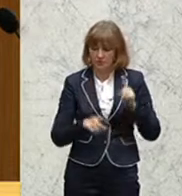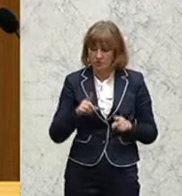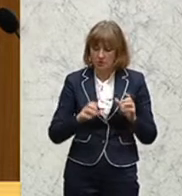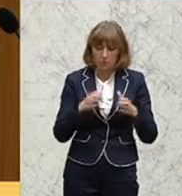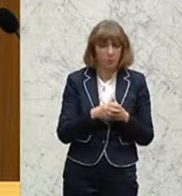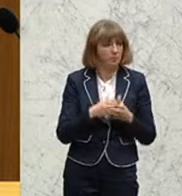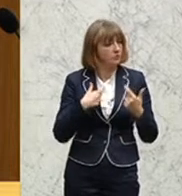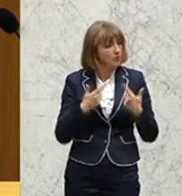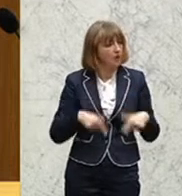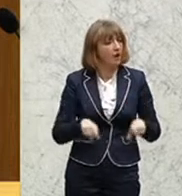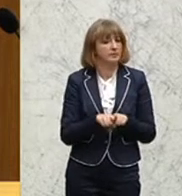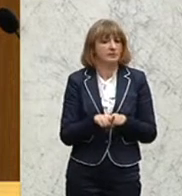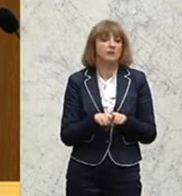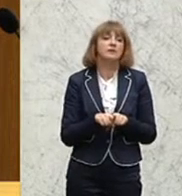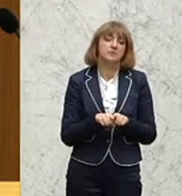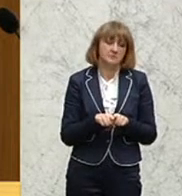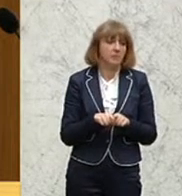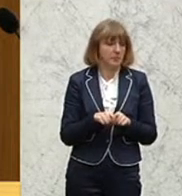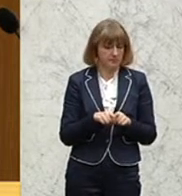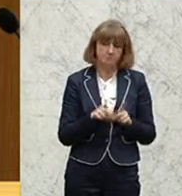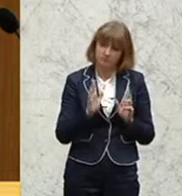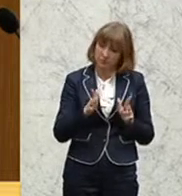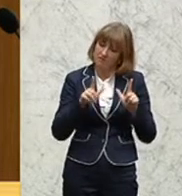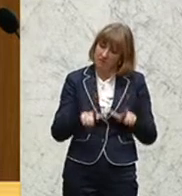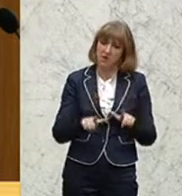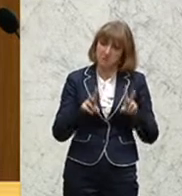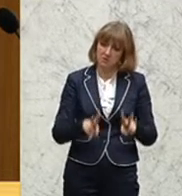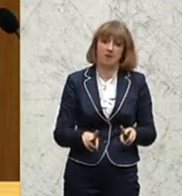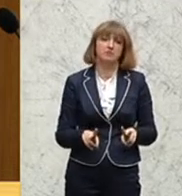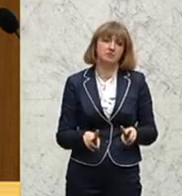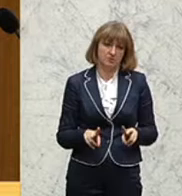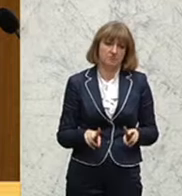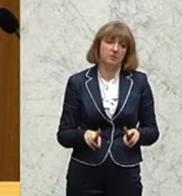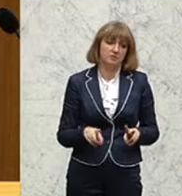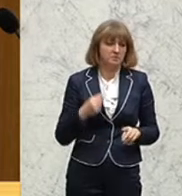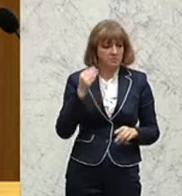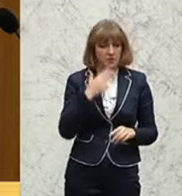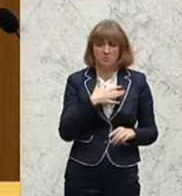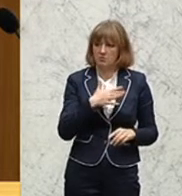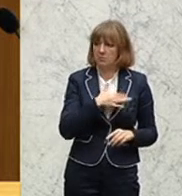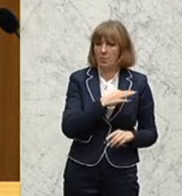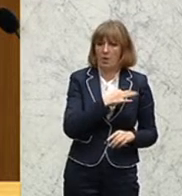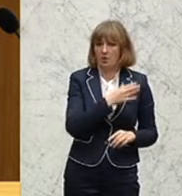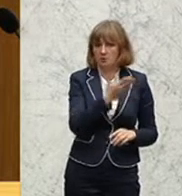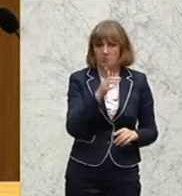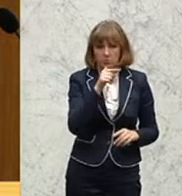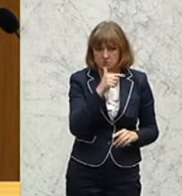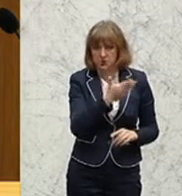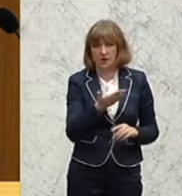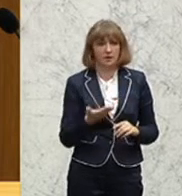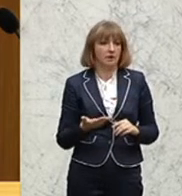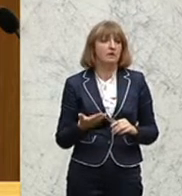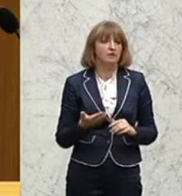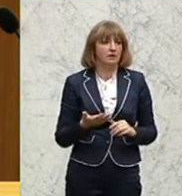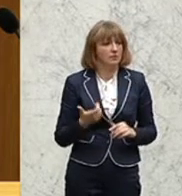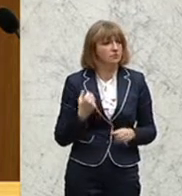Gruppen in unserem Land sich verlassen. Ich denke da an meine Kollegen von der Polizei, die